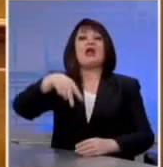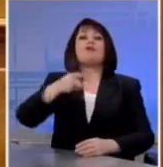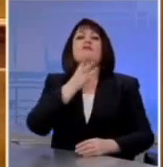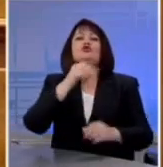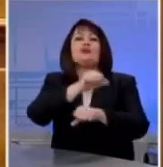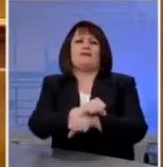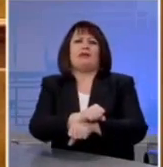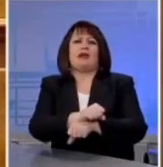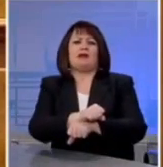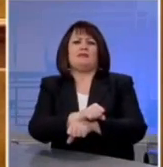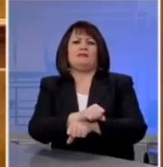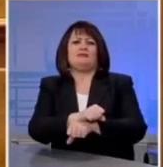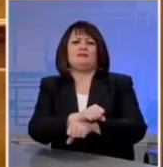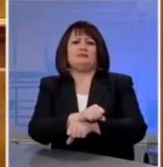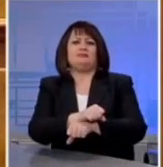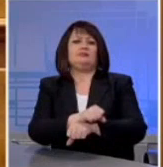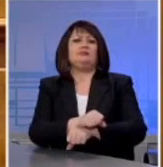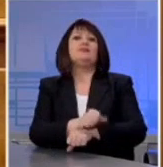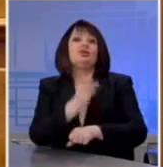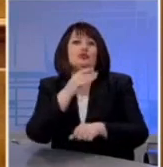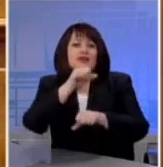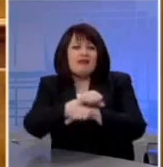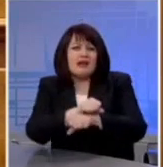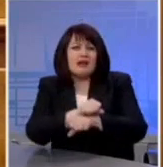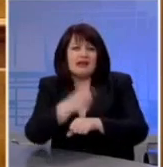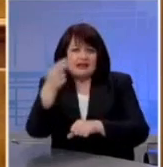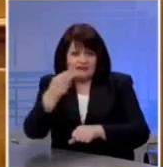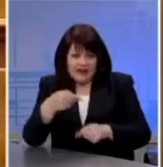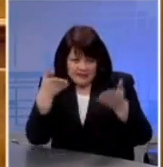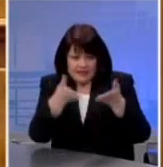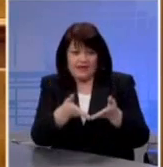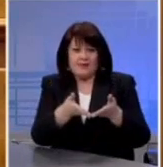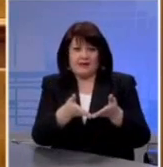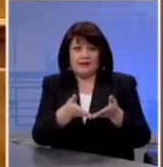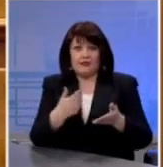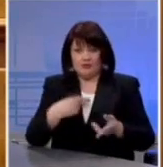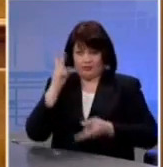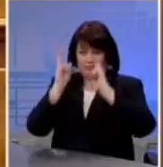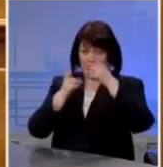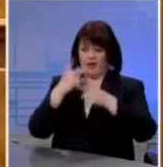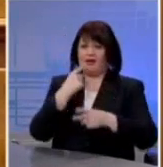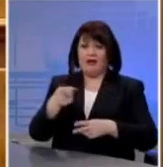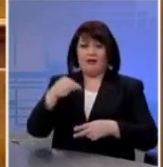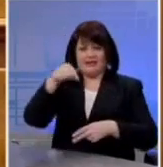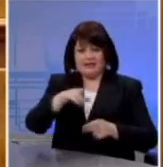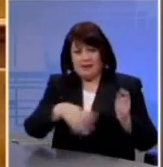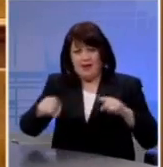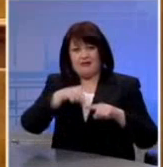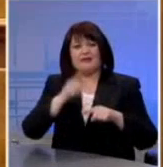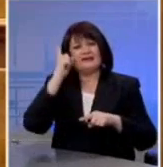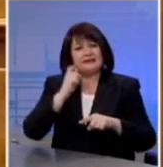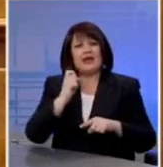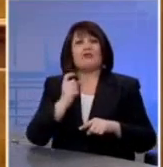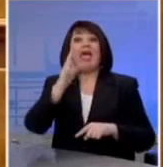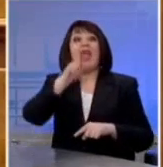προφυλακισμένος. Είναι προφυλακισμένος για τις υποθέσεις αυτές που τότε καταγγέλαμε. Σήμερα οι Έλληνες όλοι γνωρίζουμε για τους λογαριασμούς στην